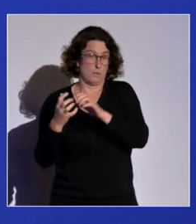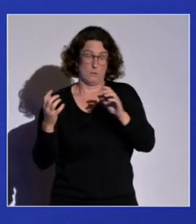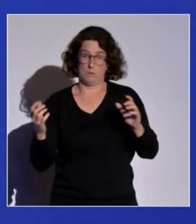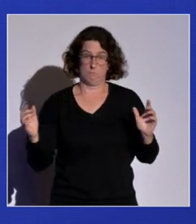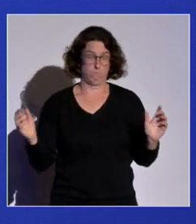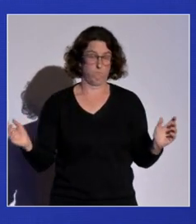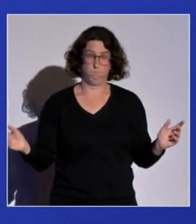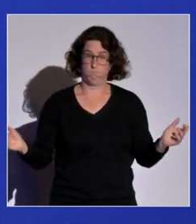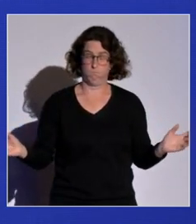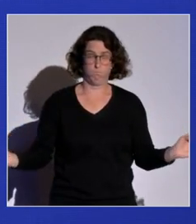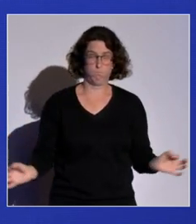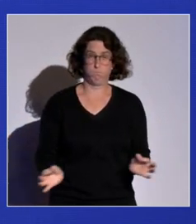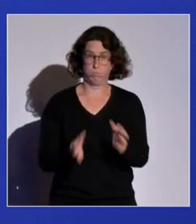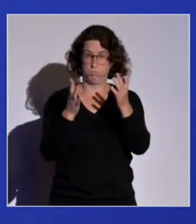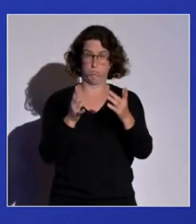longtemps.